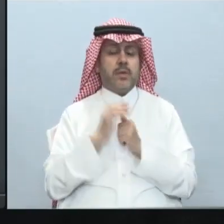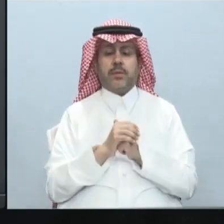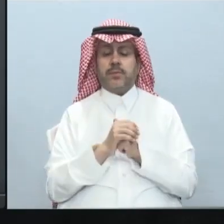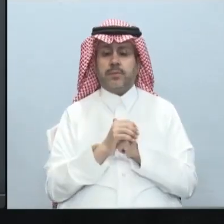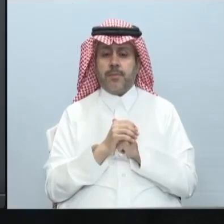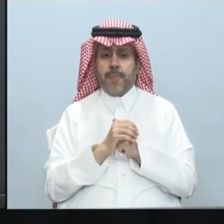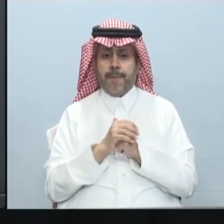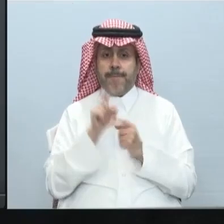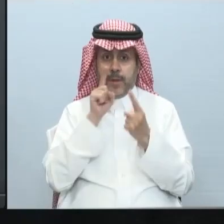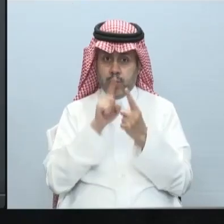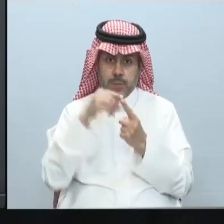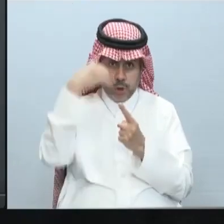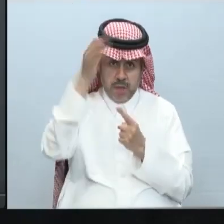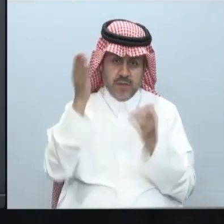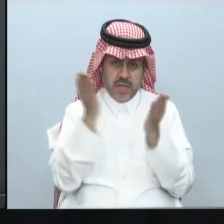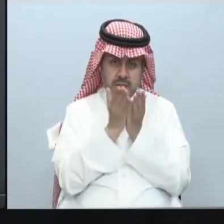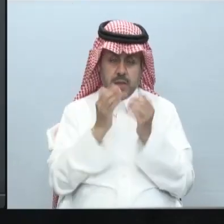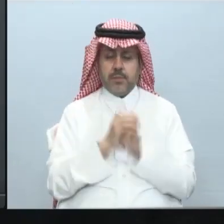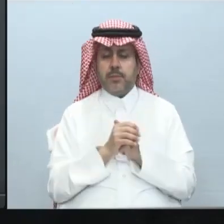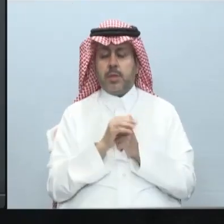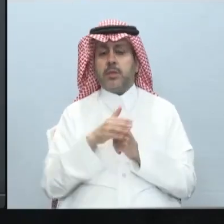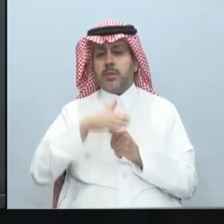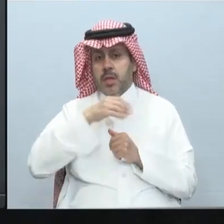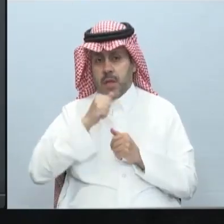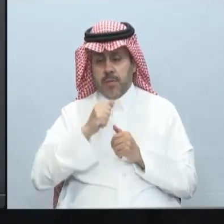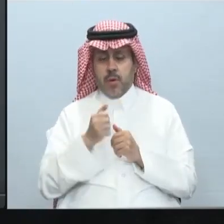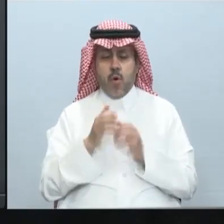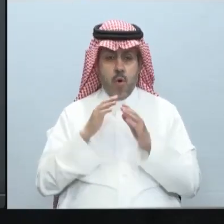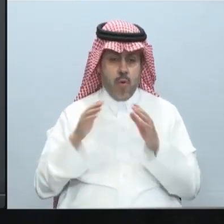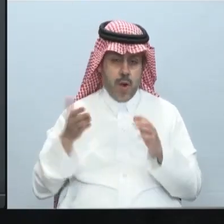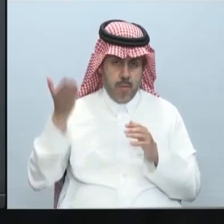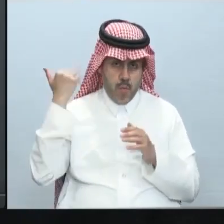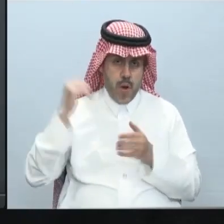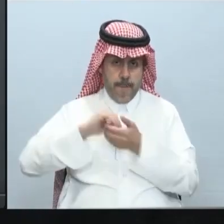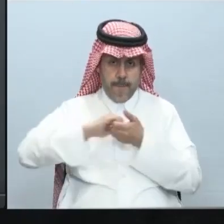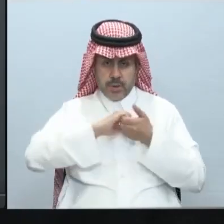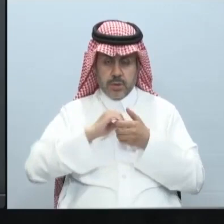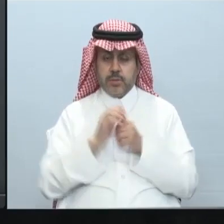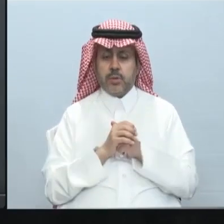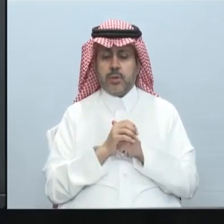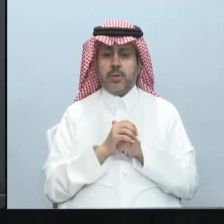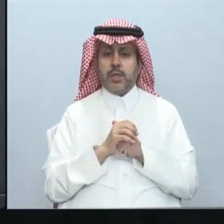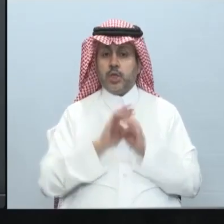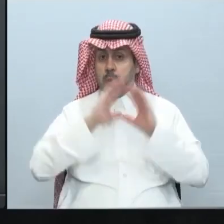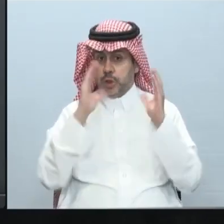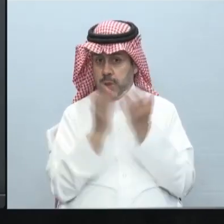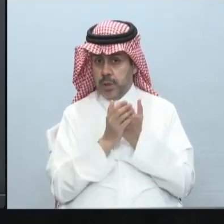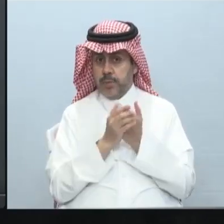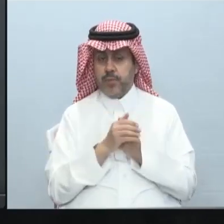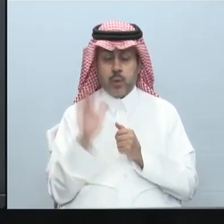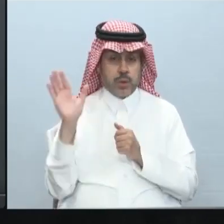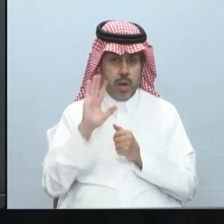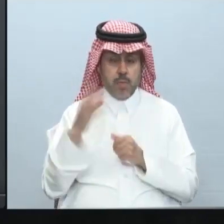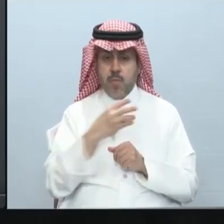والسداد نراكم باذن الله في الدرس القادم وصلى الله وسلم وبارك على نبينا محمد وعلى اله وصحبه اجمعين